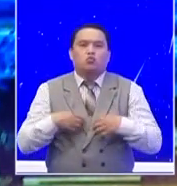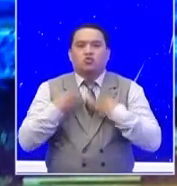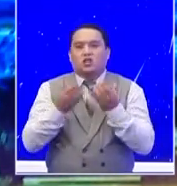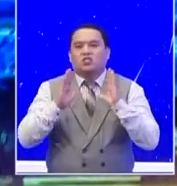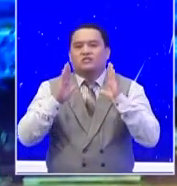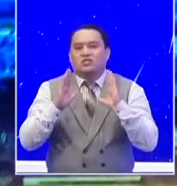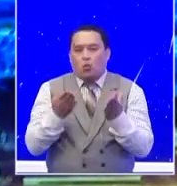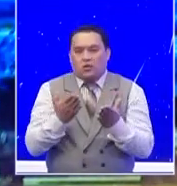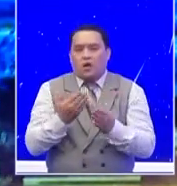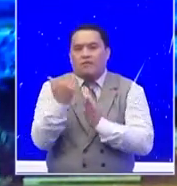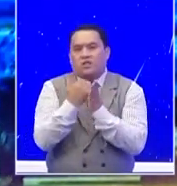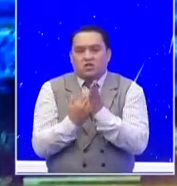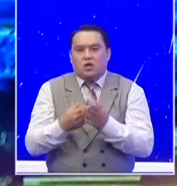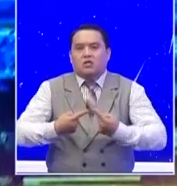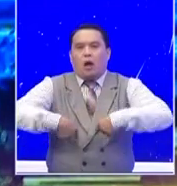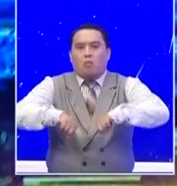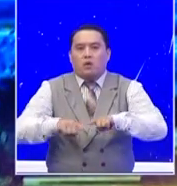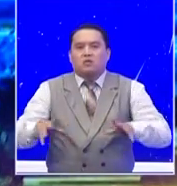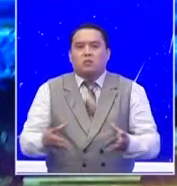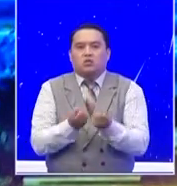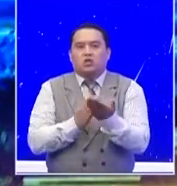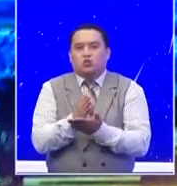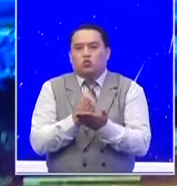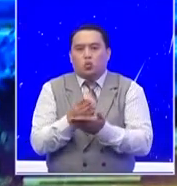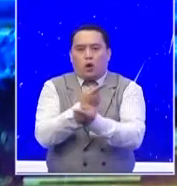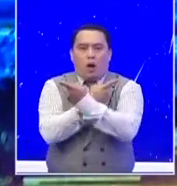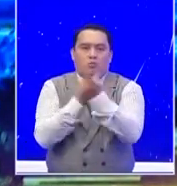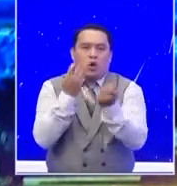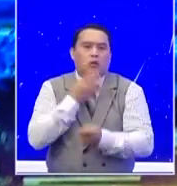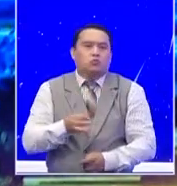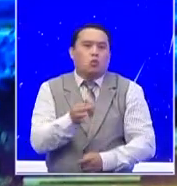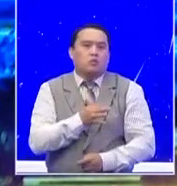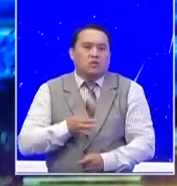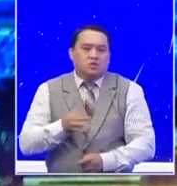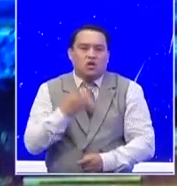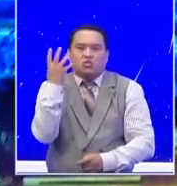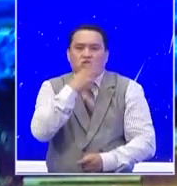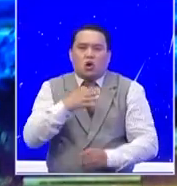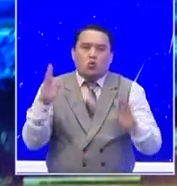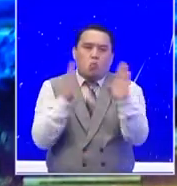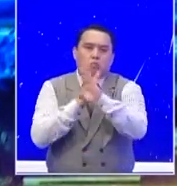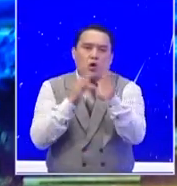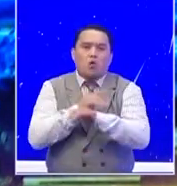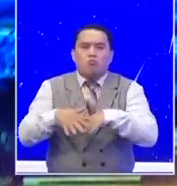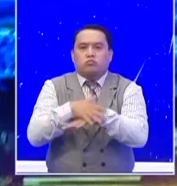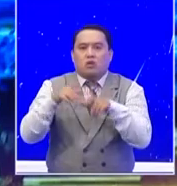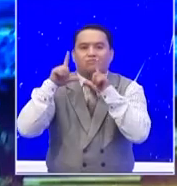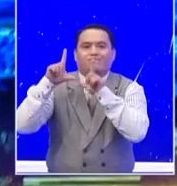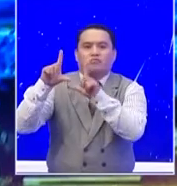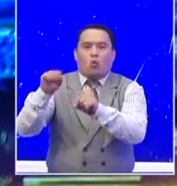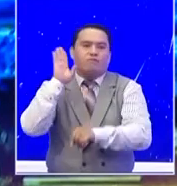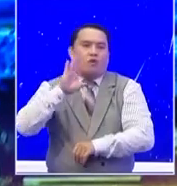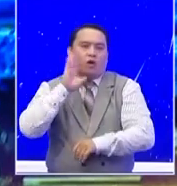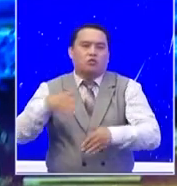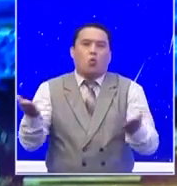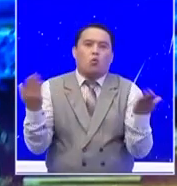статистика озвучена сотрудниками департамента по чрезвычайным ситуациям Алматинской области. В жаркую погоду люди массово отправляются к водоемам